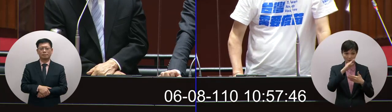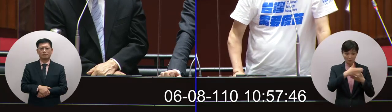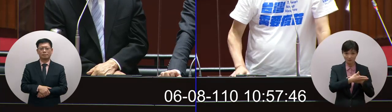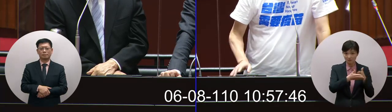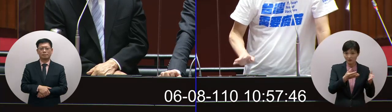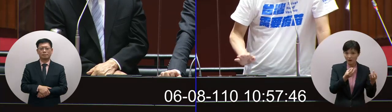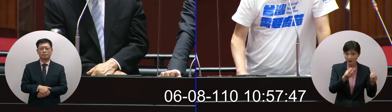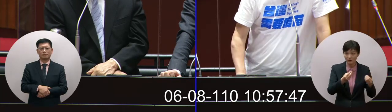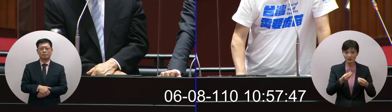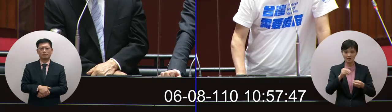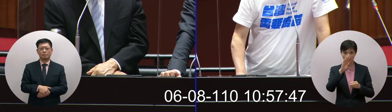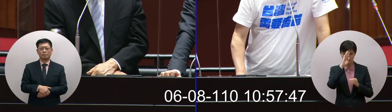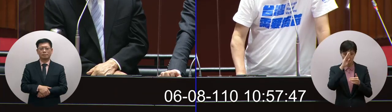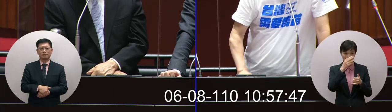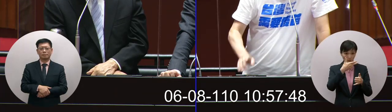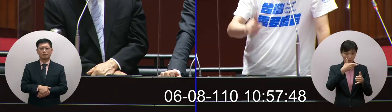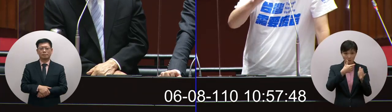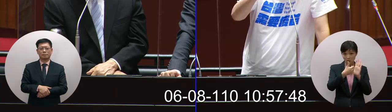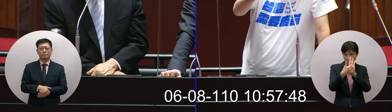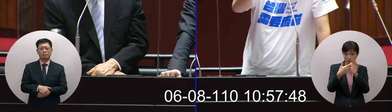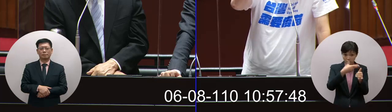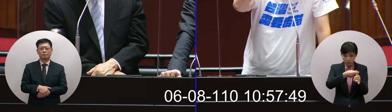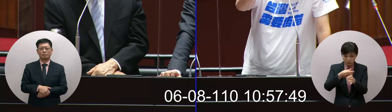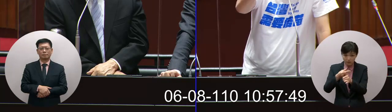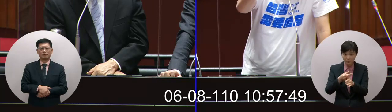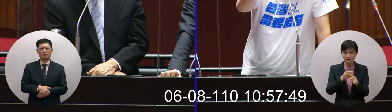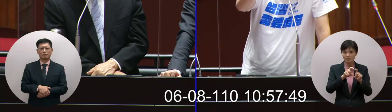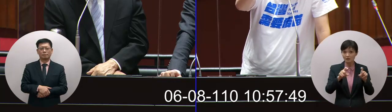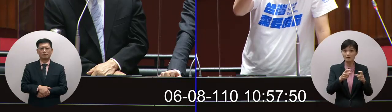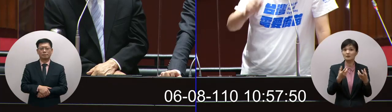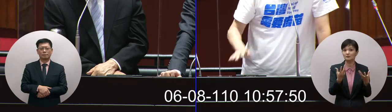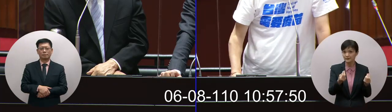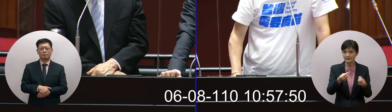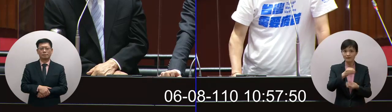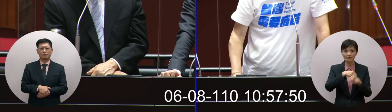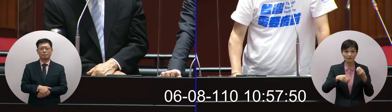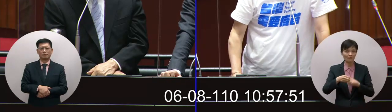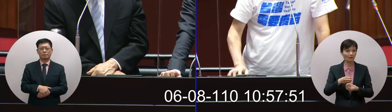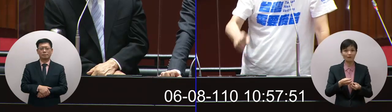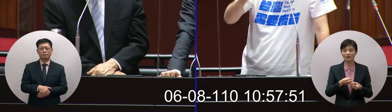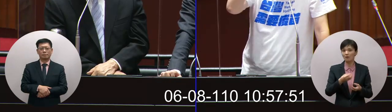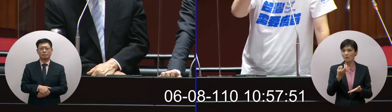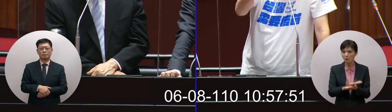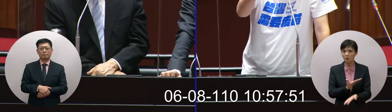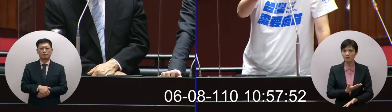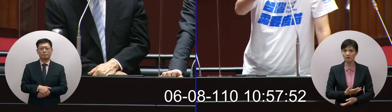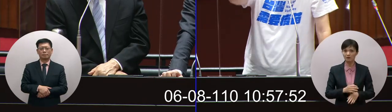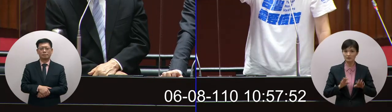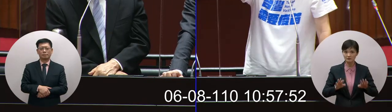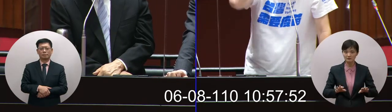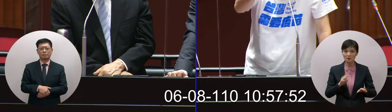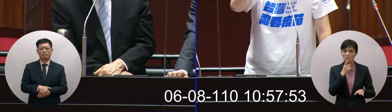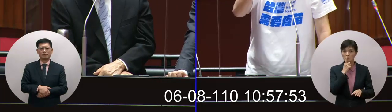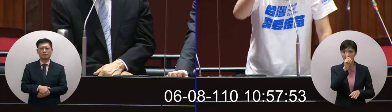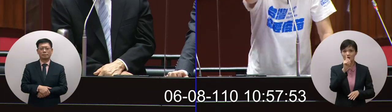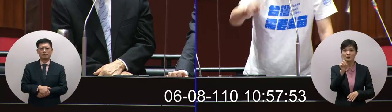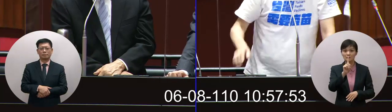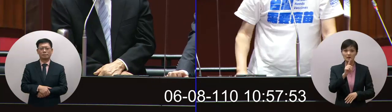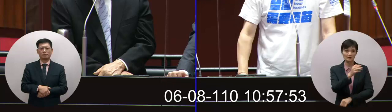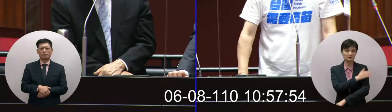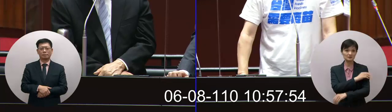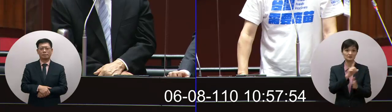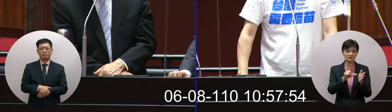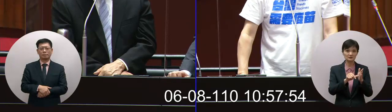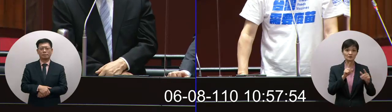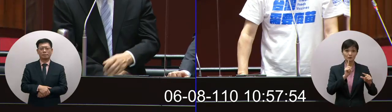足。现在全台湾超前部署只有剩下一件事了，就是陈时中在超前吹